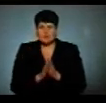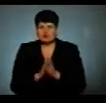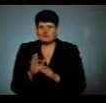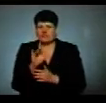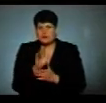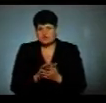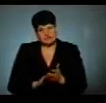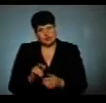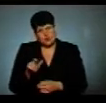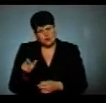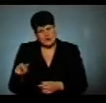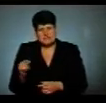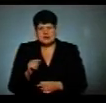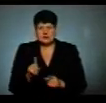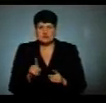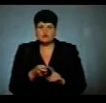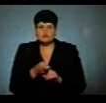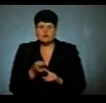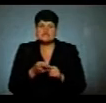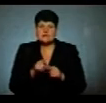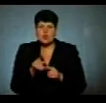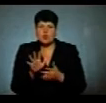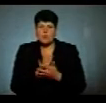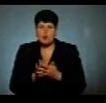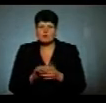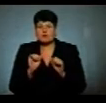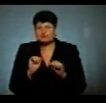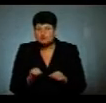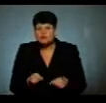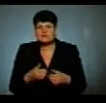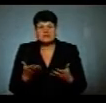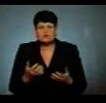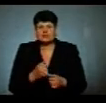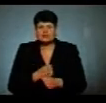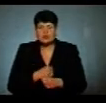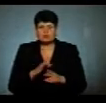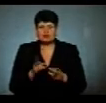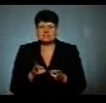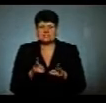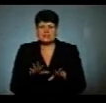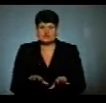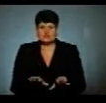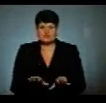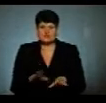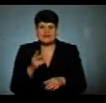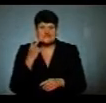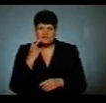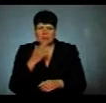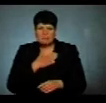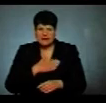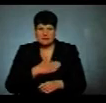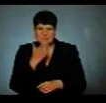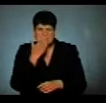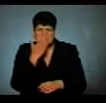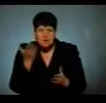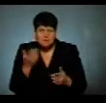що внаслідок такої обробки буде, на жаль, можливо, залишатися певний не завжди приємний запах, але це